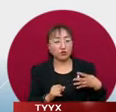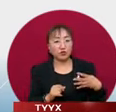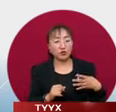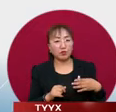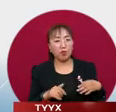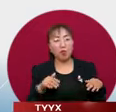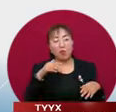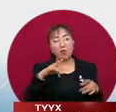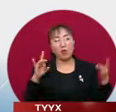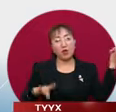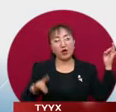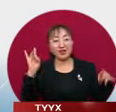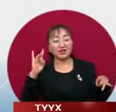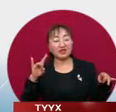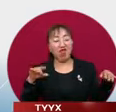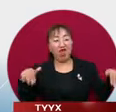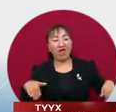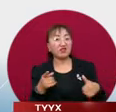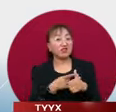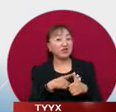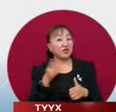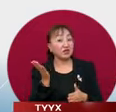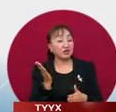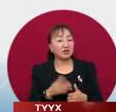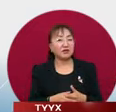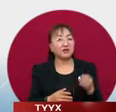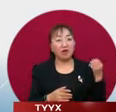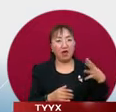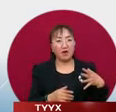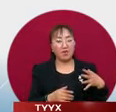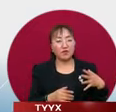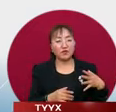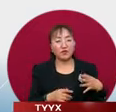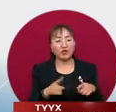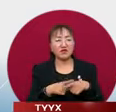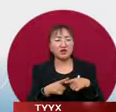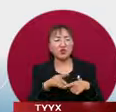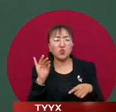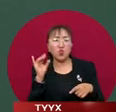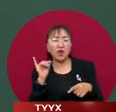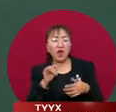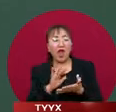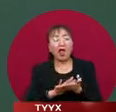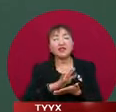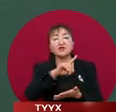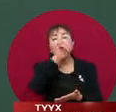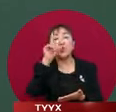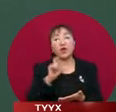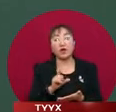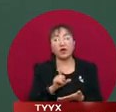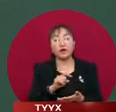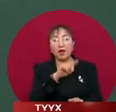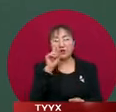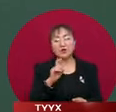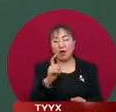нэрлэдэг байсан бэ? Тав дахь асуулт маань эртний Грек юугаараа алдартай вэ гэсэн 5 асуултанд хариулт авахын тулд